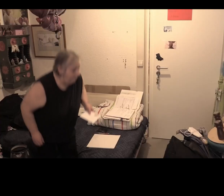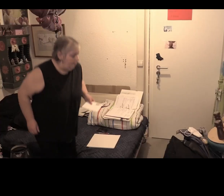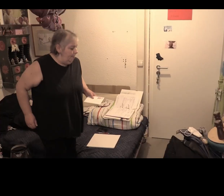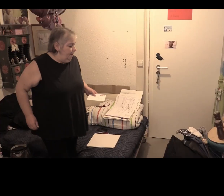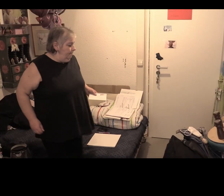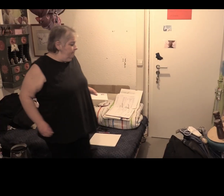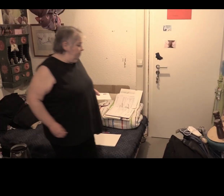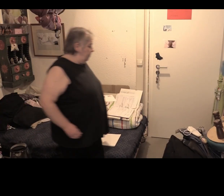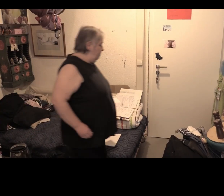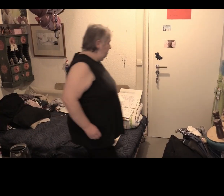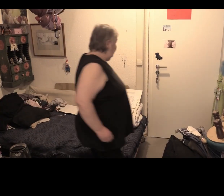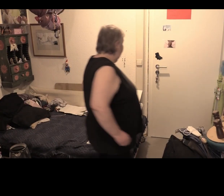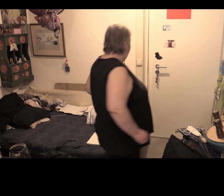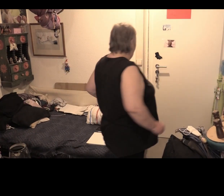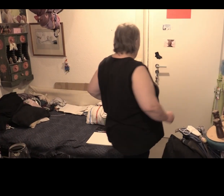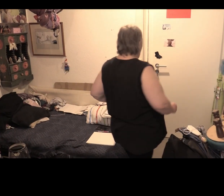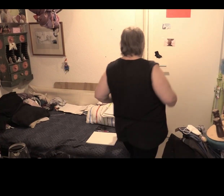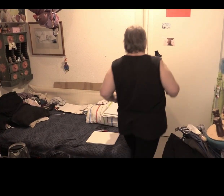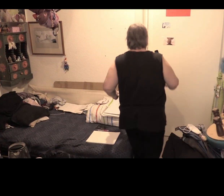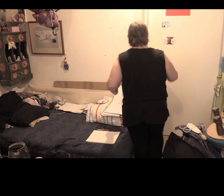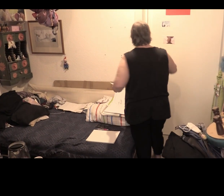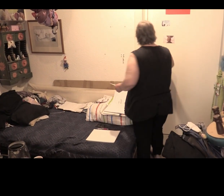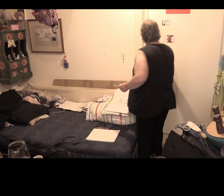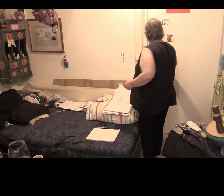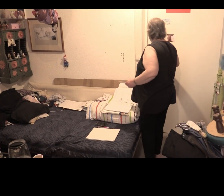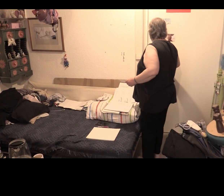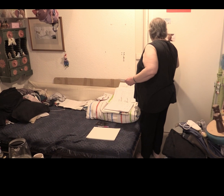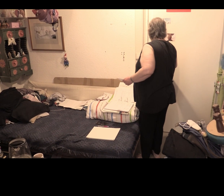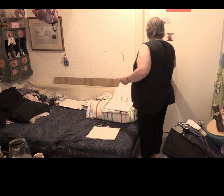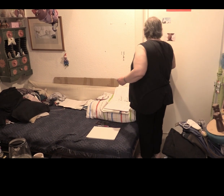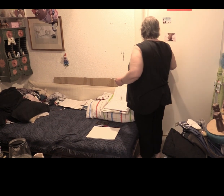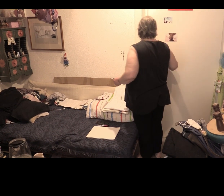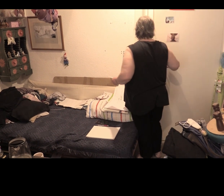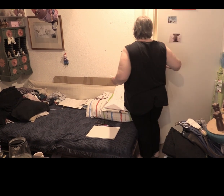Sie steht mit dem Brief in der Hand auf und öffnet die Zimmertür und verlässt die Wohnung.